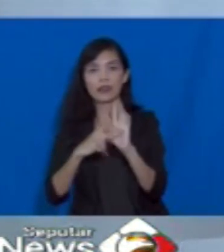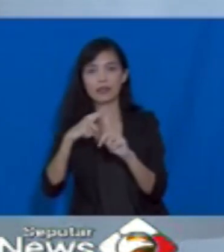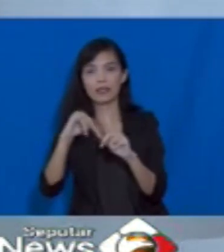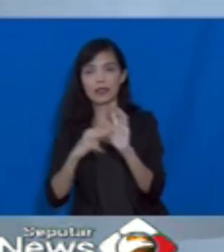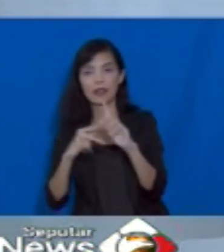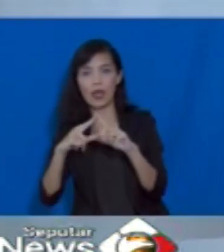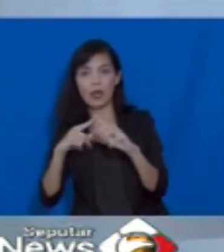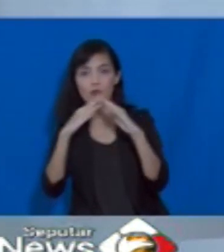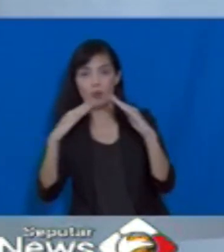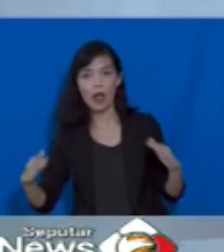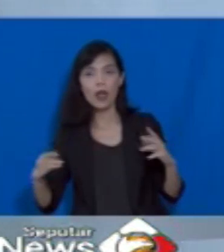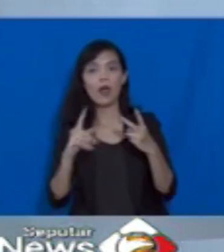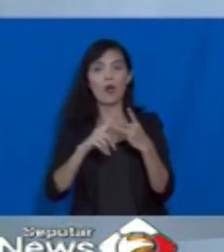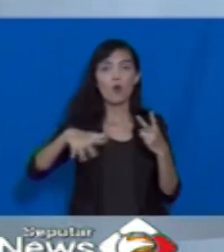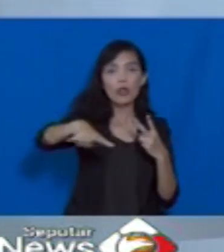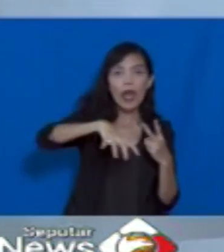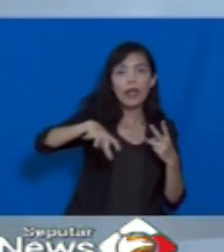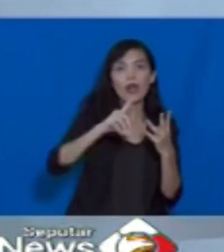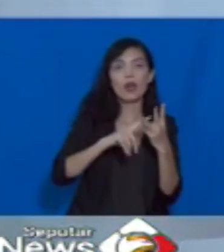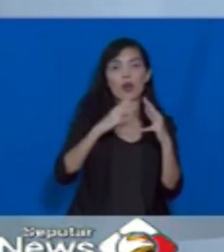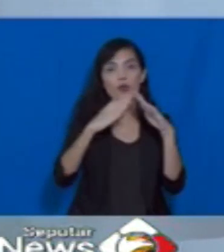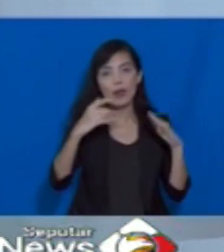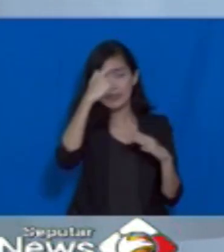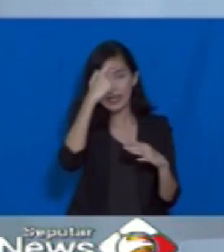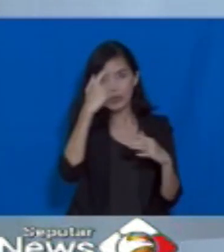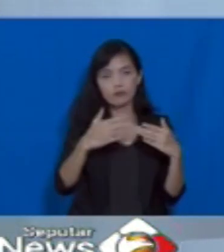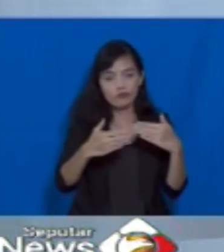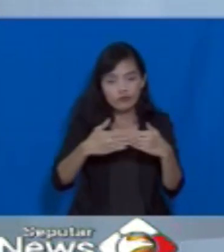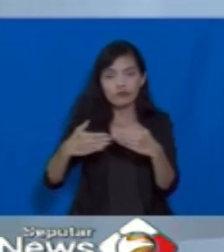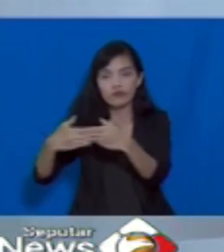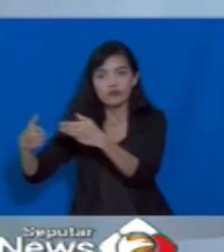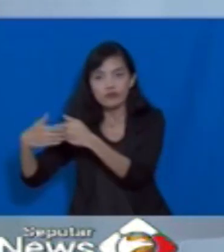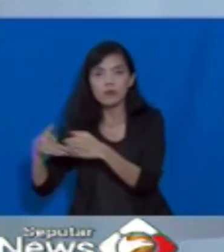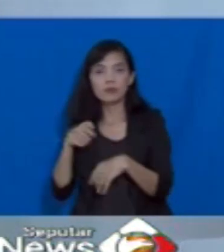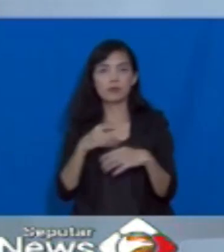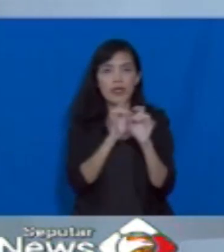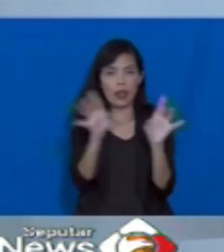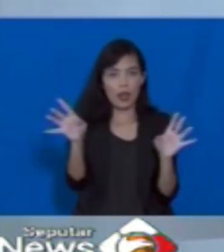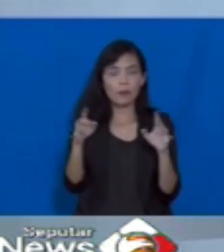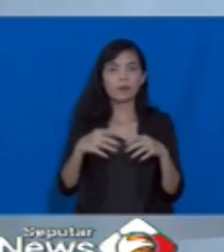sakit dalam tindakan karantina yang Sebutkan ini penduduk tentunya atau masyarakat di